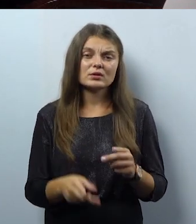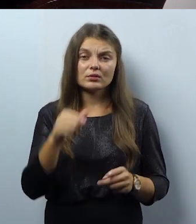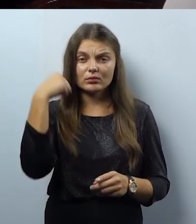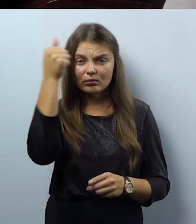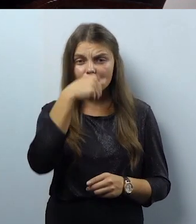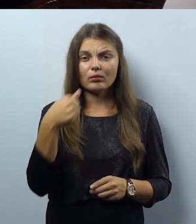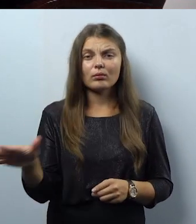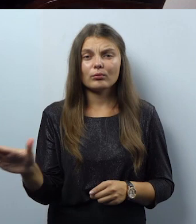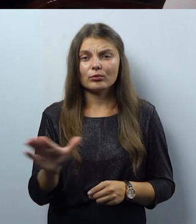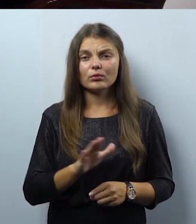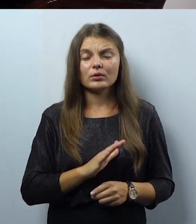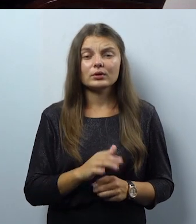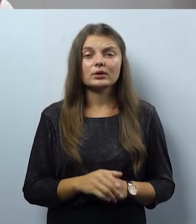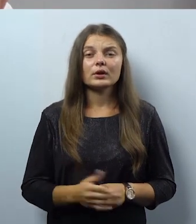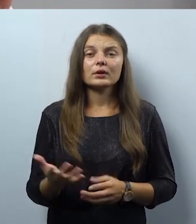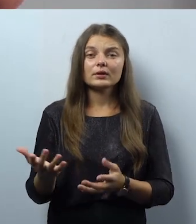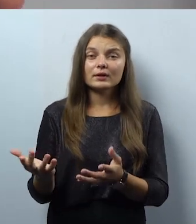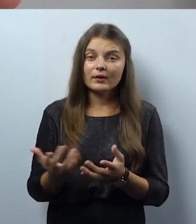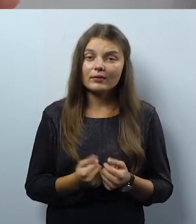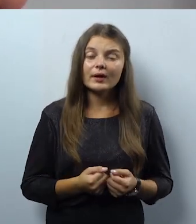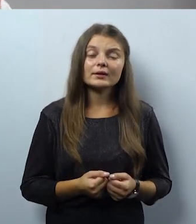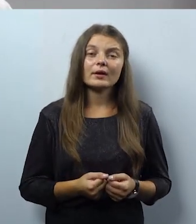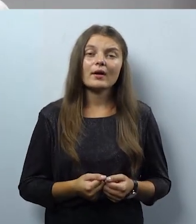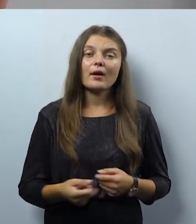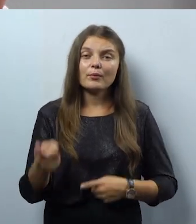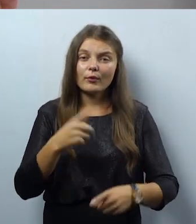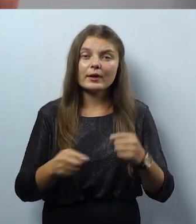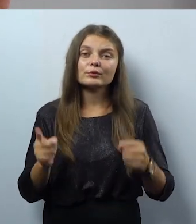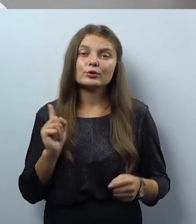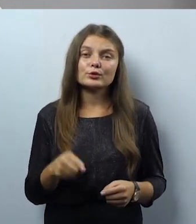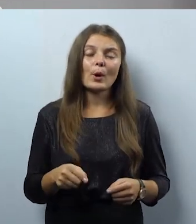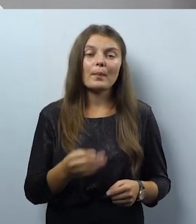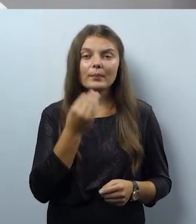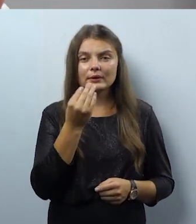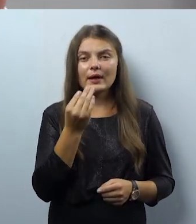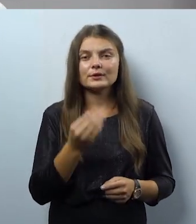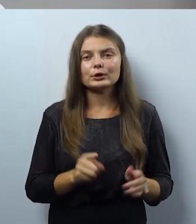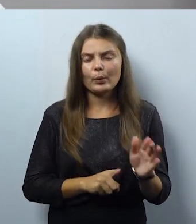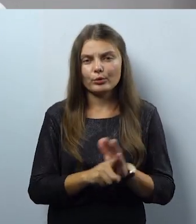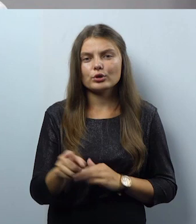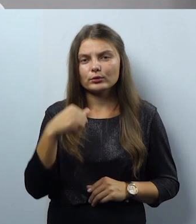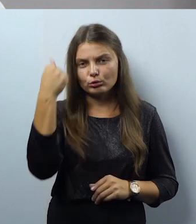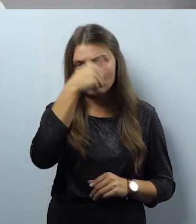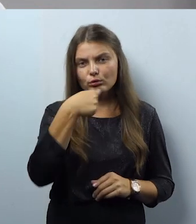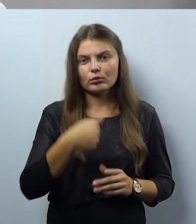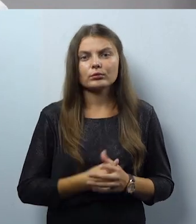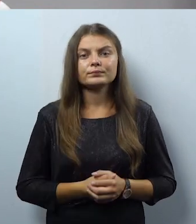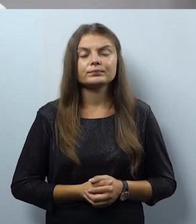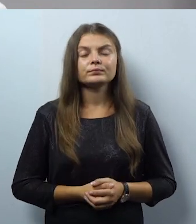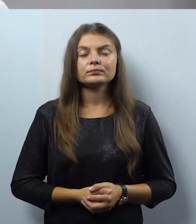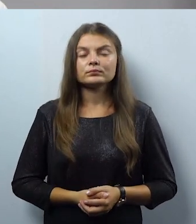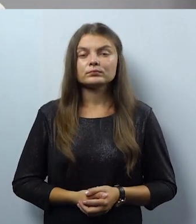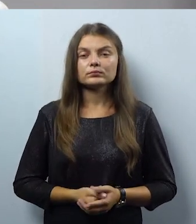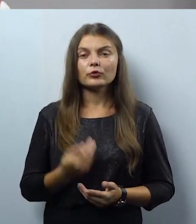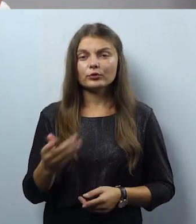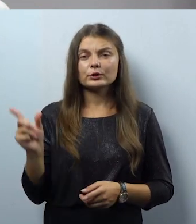було, що давайте вернемось до цього питання, вони зараз не встигають це зробити, давайте вернемось до цього питання на наступний рік.